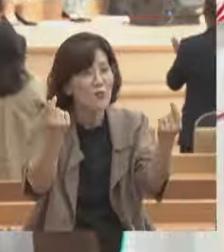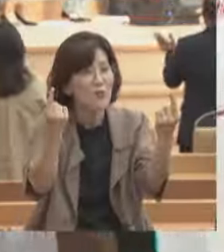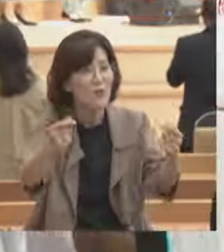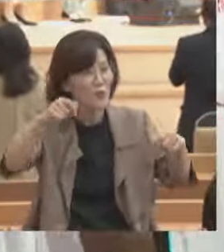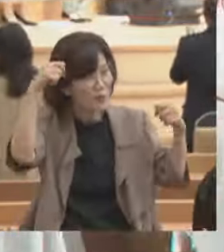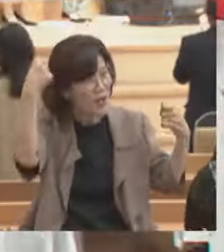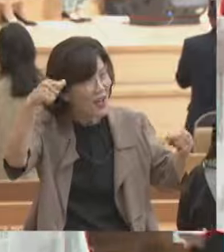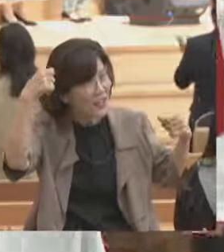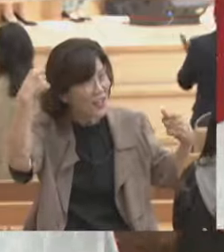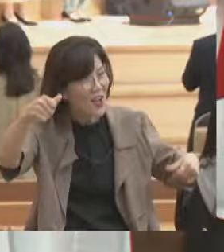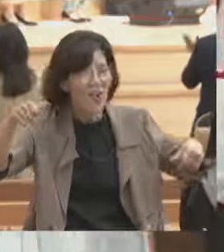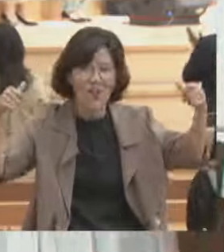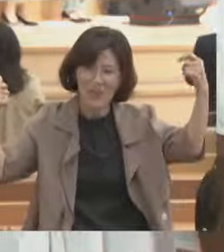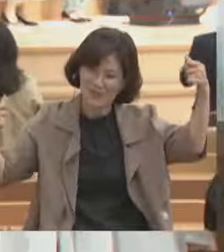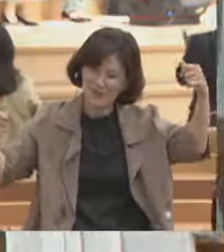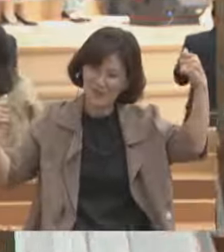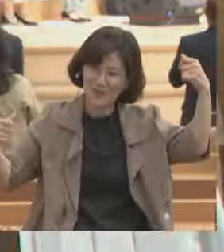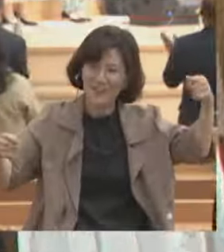다윗처럼 춤을 추면서